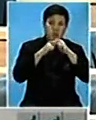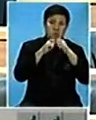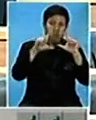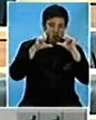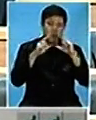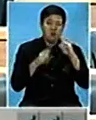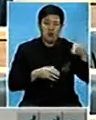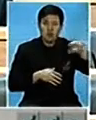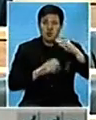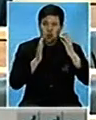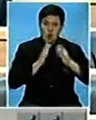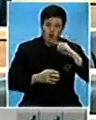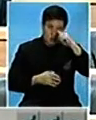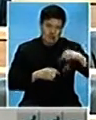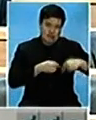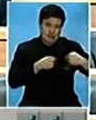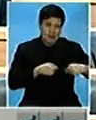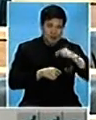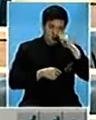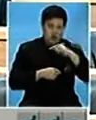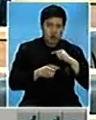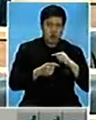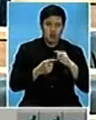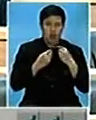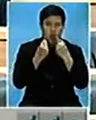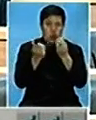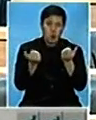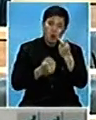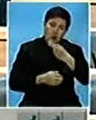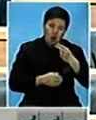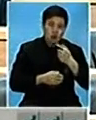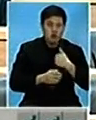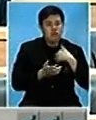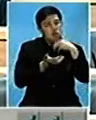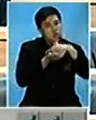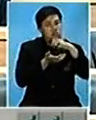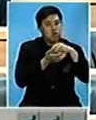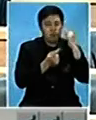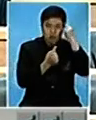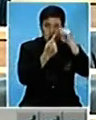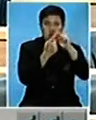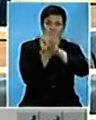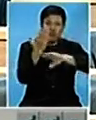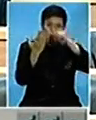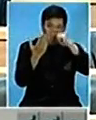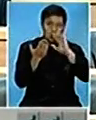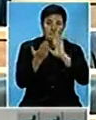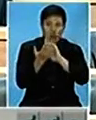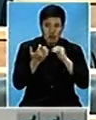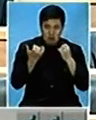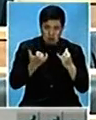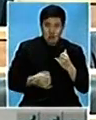ยเพื่อลูกหลานของเราอย่างที่ผมพูดเพื่อประเทศไทยของเรานะครับก็เ